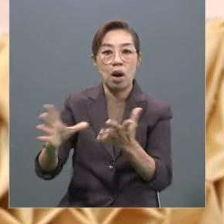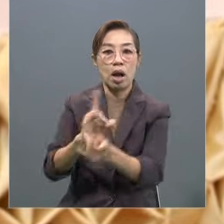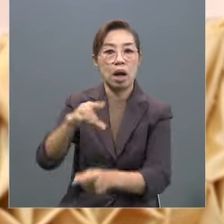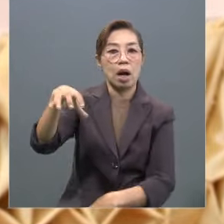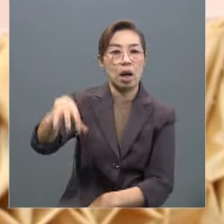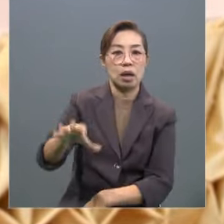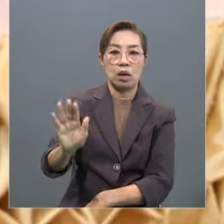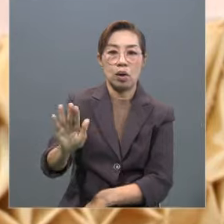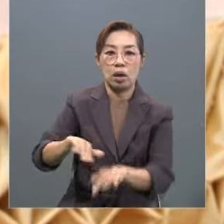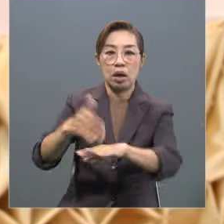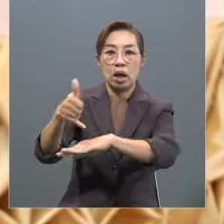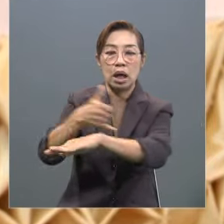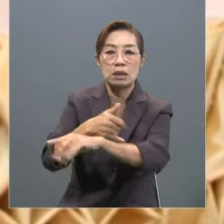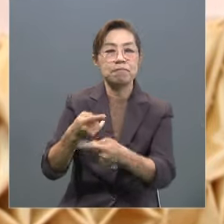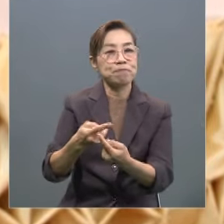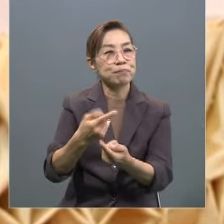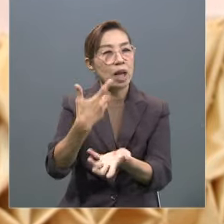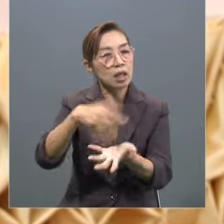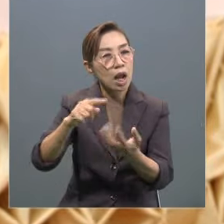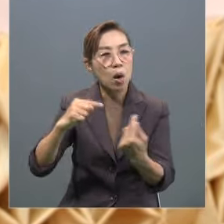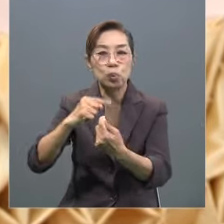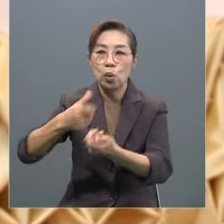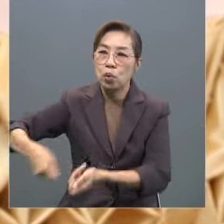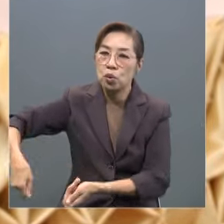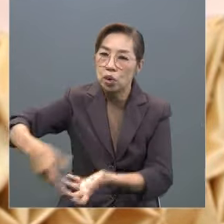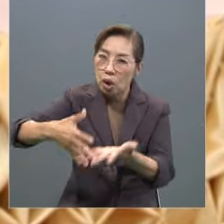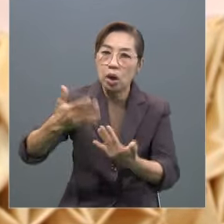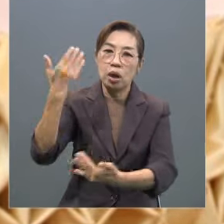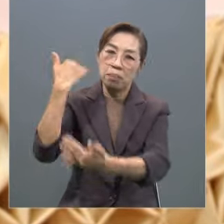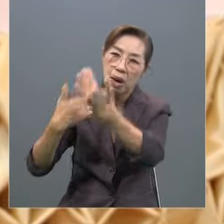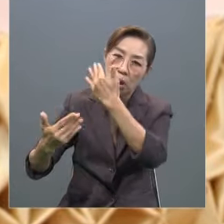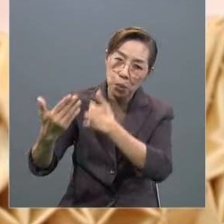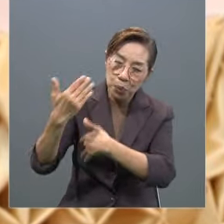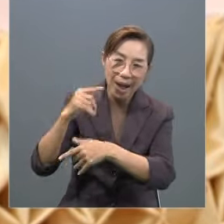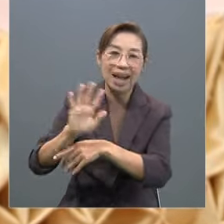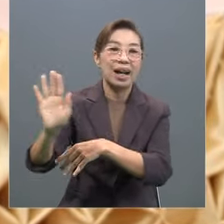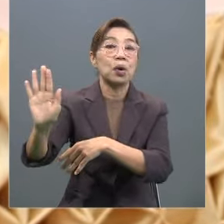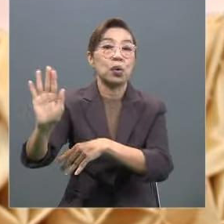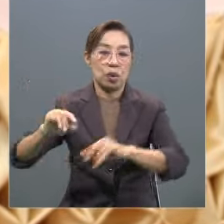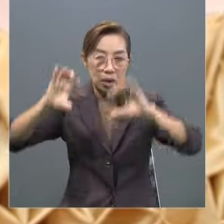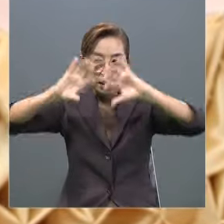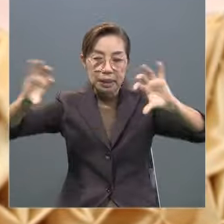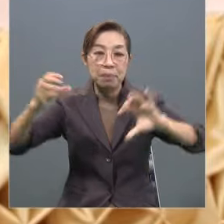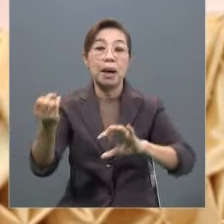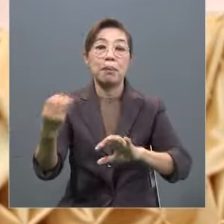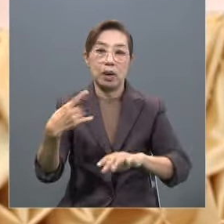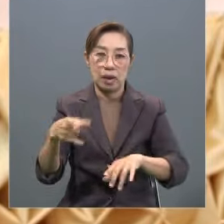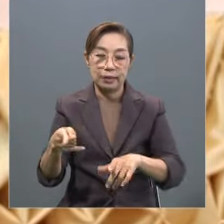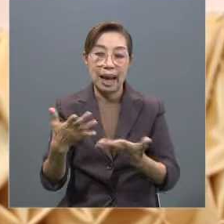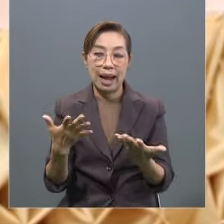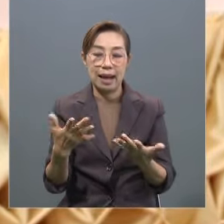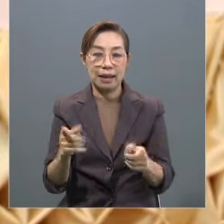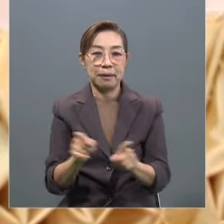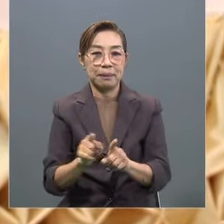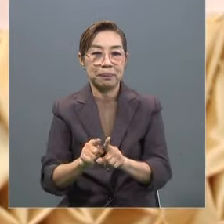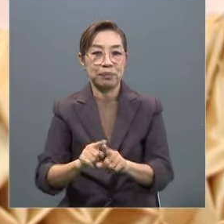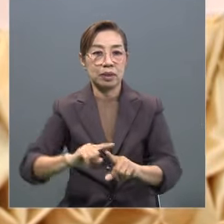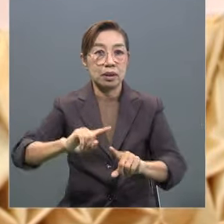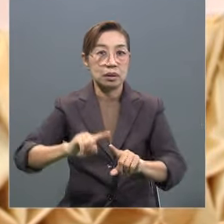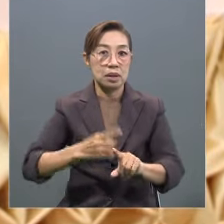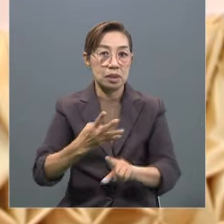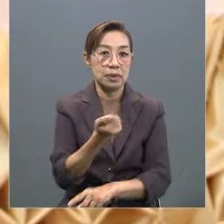ในเรื่องของเรื่องตำนานสงกรานต์เนี่ยอันนี้คือที่เน้นมาจากทางรัฐบาลเพราะฉะนั้นเนี่ยก็ในช่วง